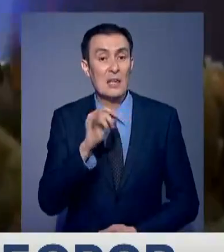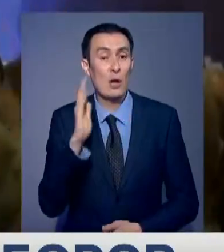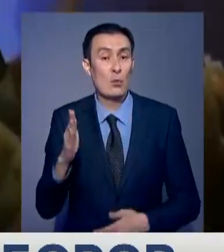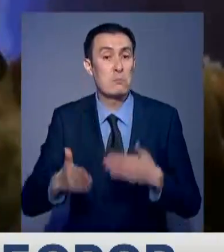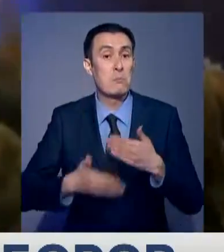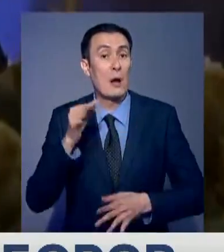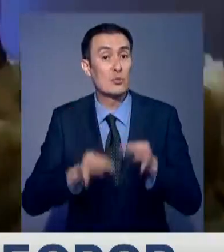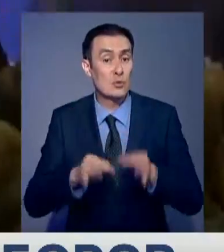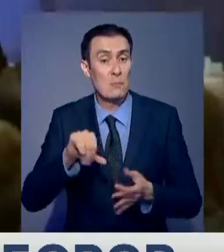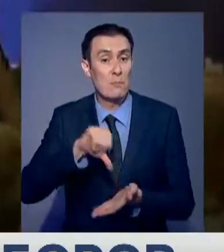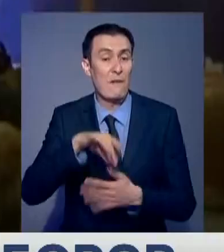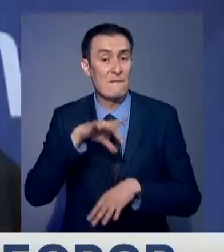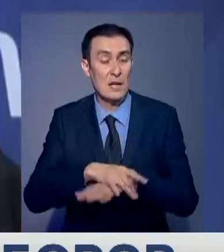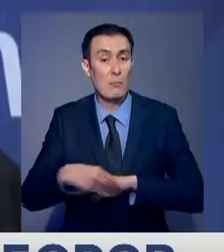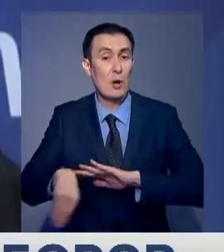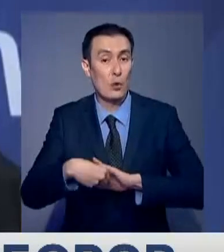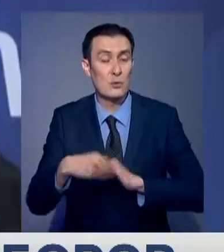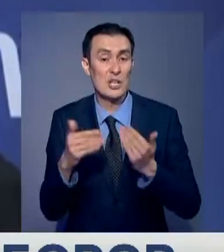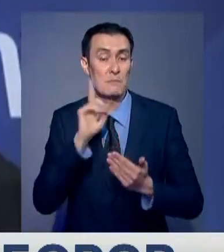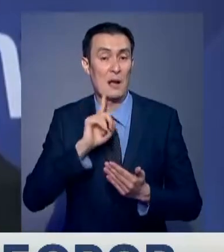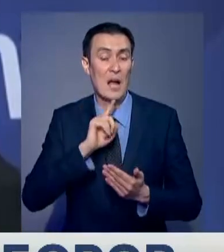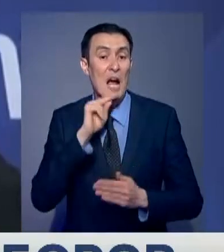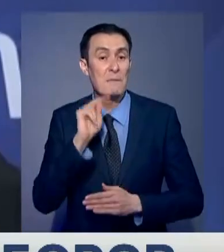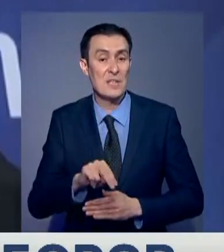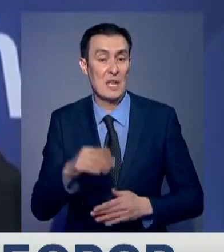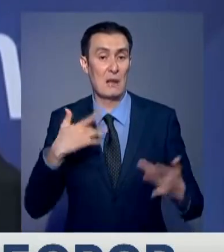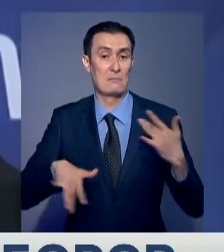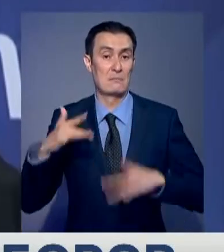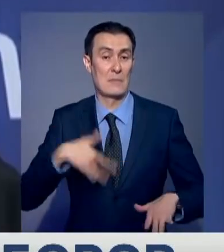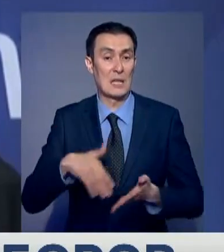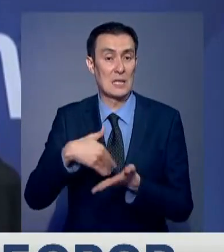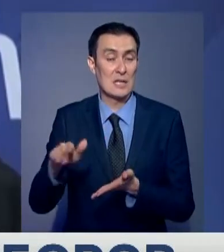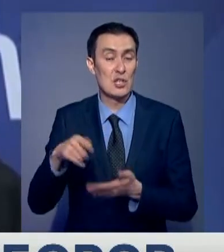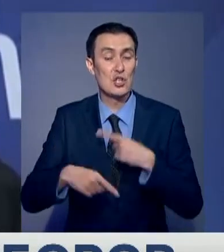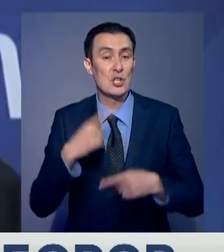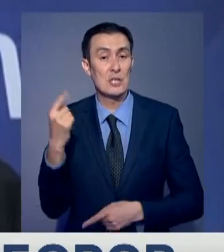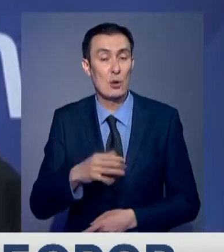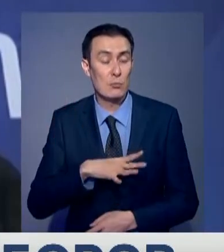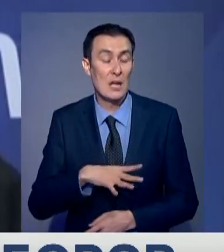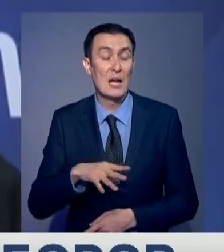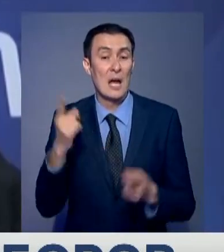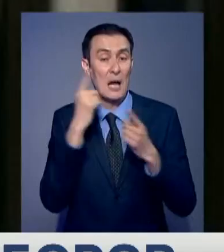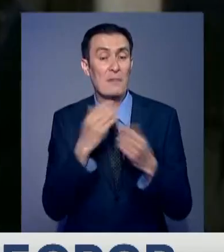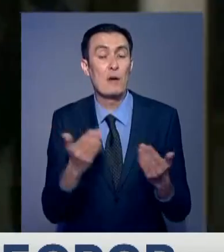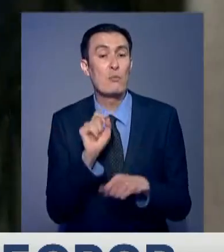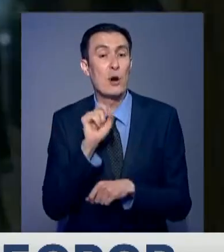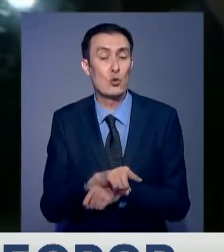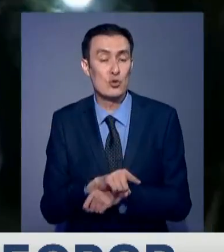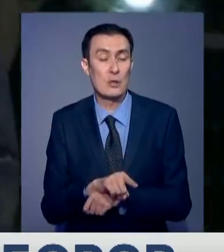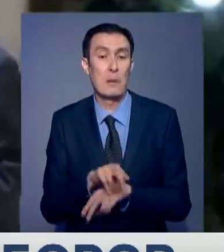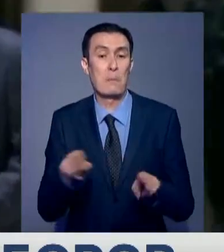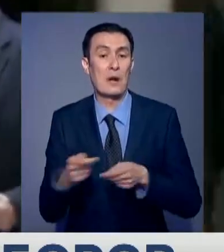начинается процесс по фактам коррупции. Он все обвинения отрицает. Примерно через неделю президент Израиля Ривлин объявит, кому поручит